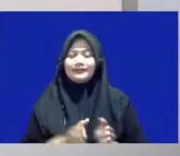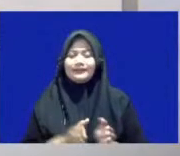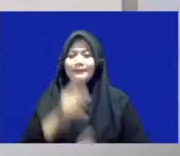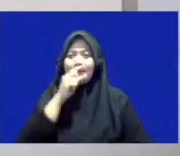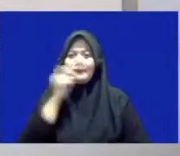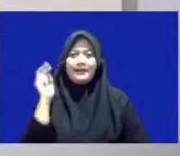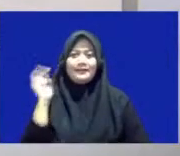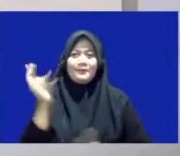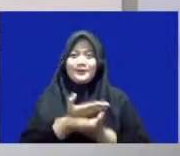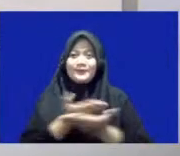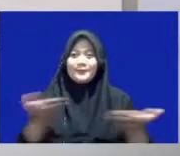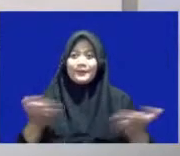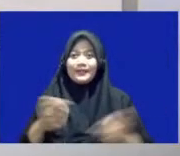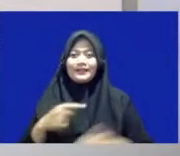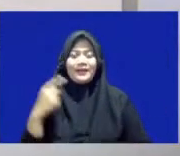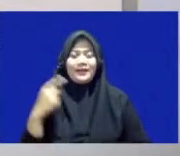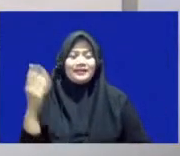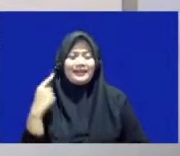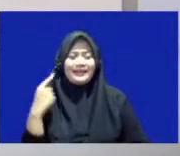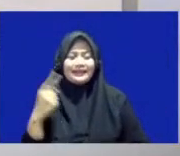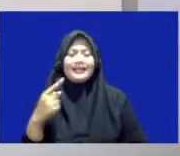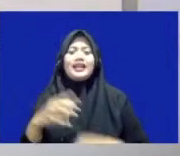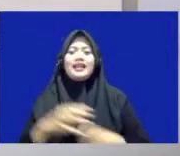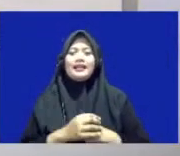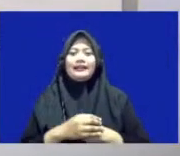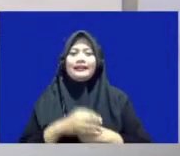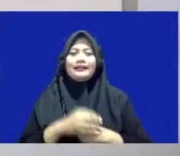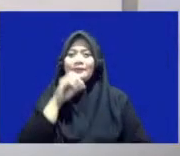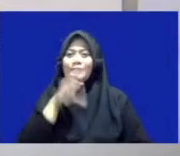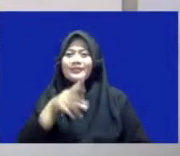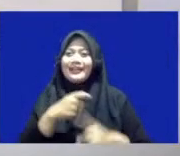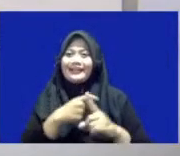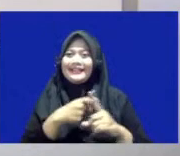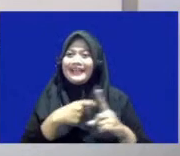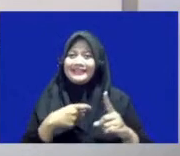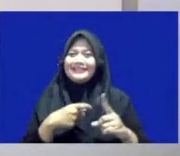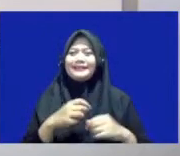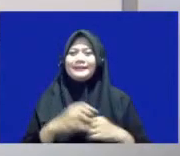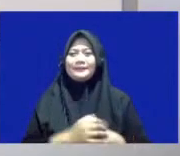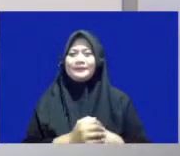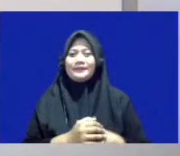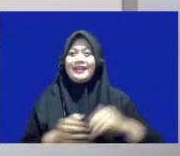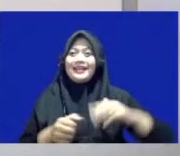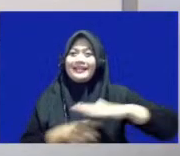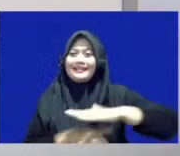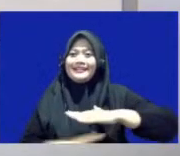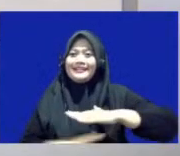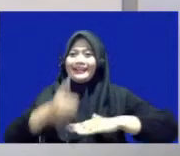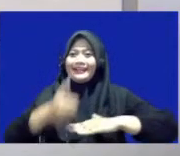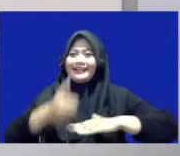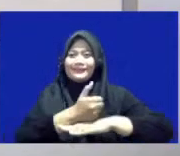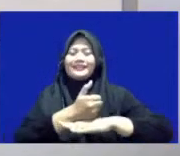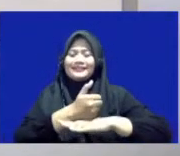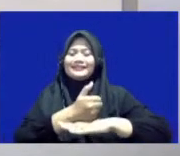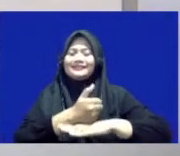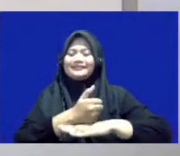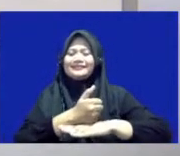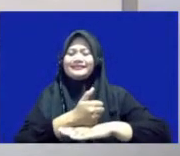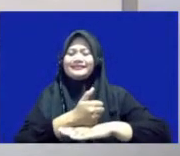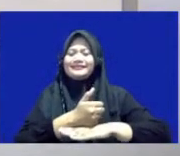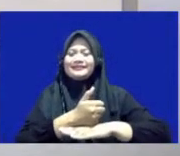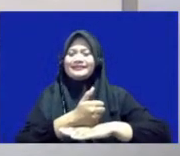remarks from the Director of Social Protection for Natural Disaster Victim of the Ministry of Social Affairs